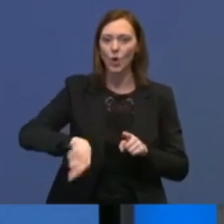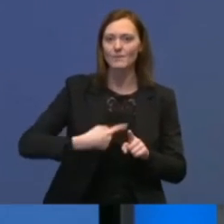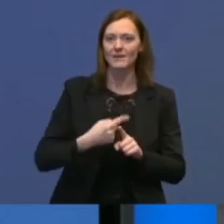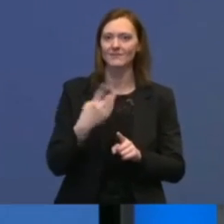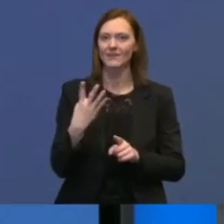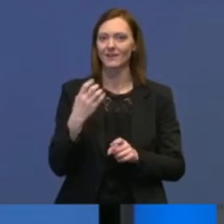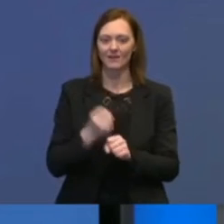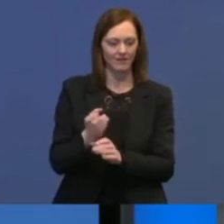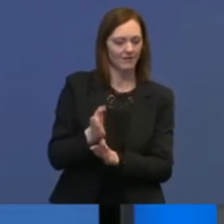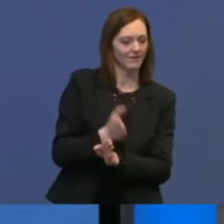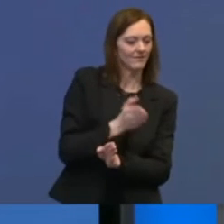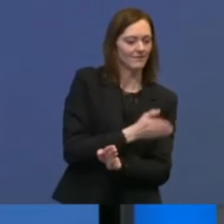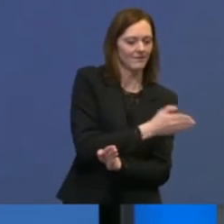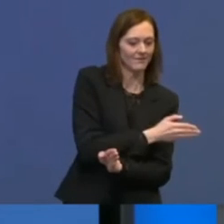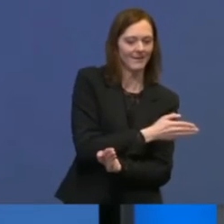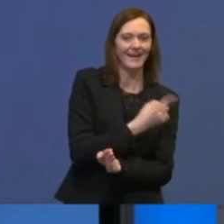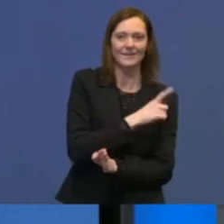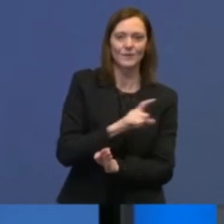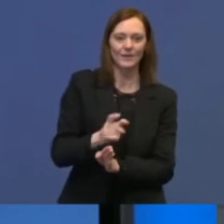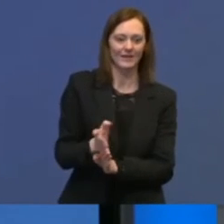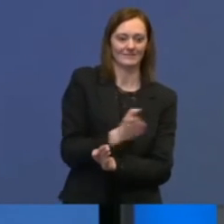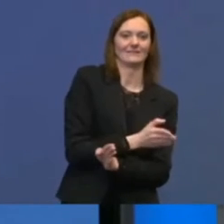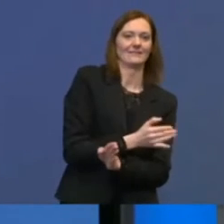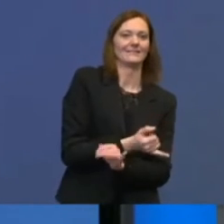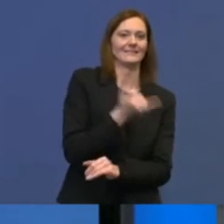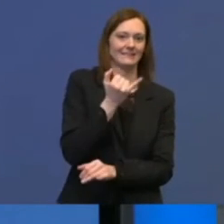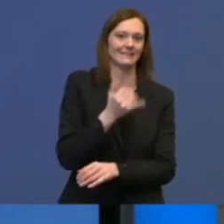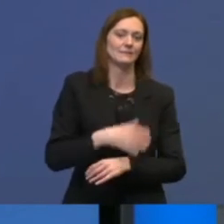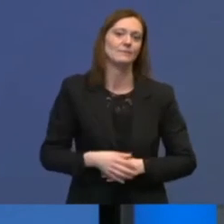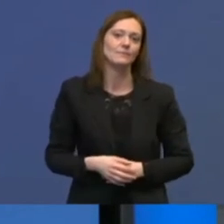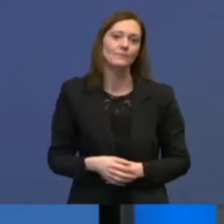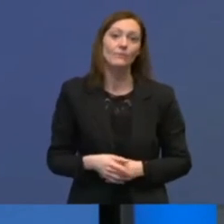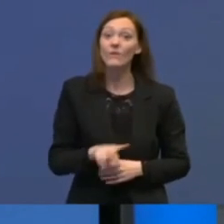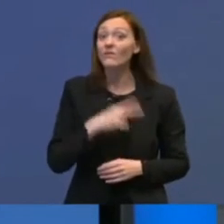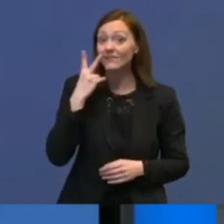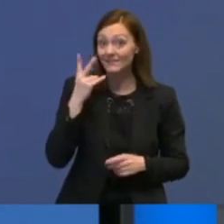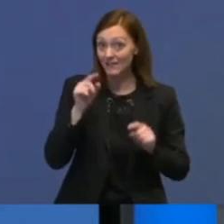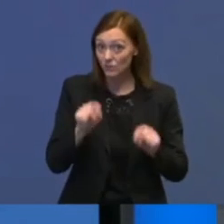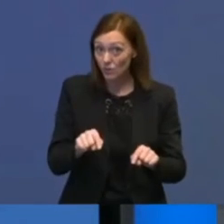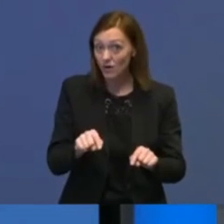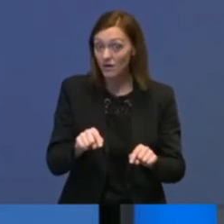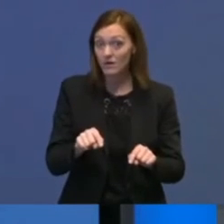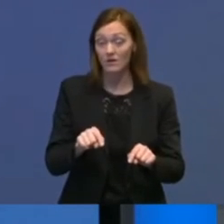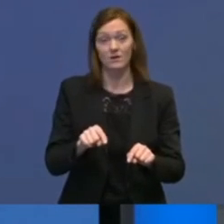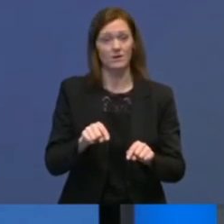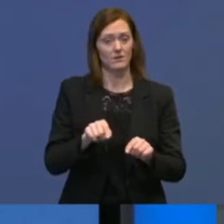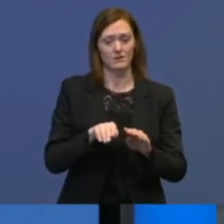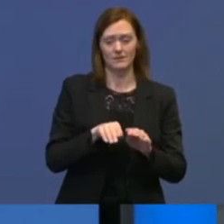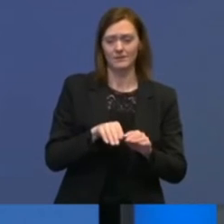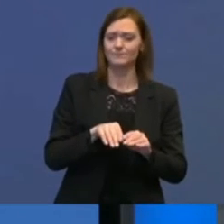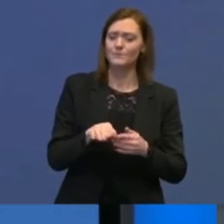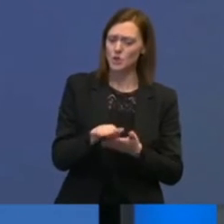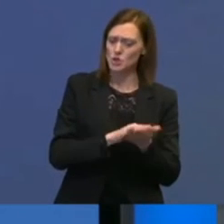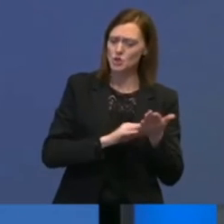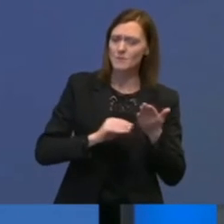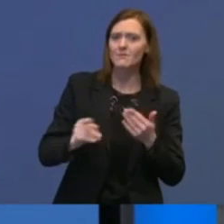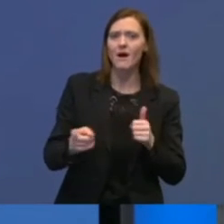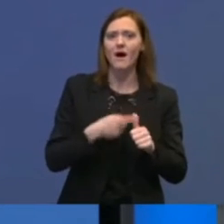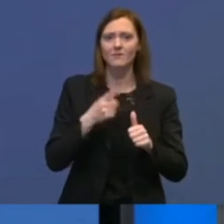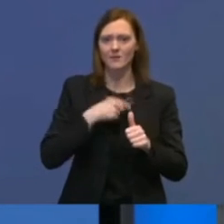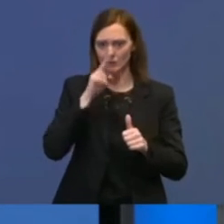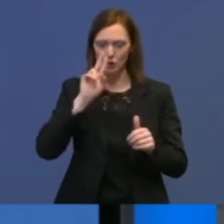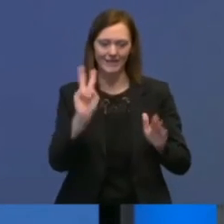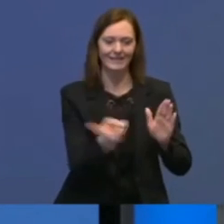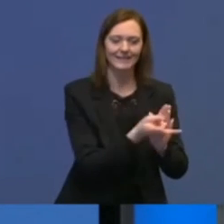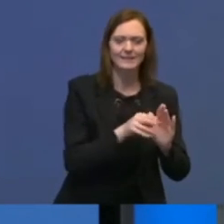oa yugudden baysi tadabadkor. Waxan hadda aragna ina i sijaad u sijaadi su tirada ispital ligista saobta